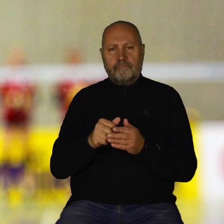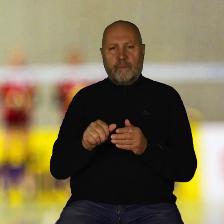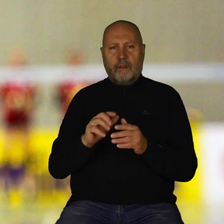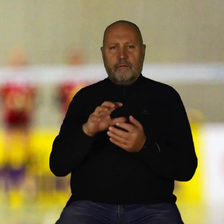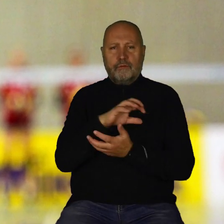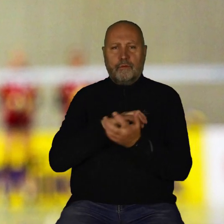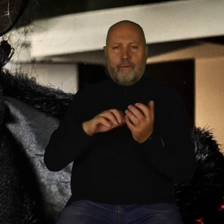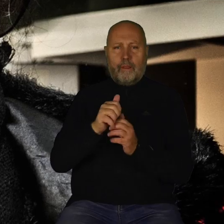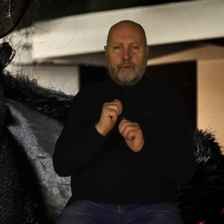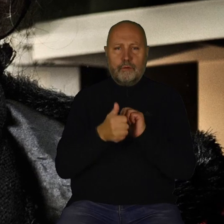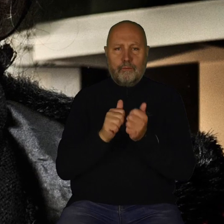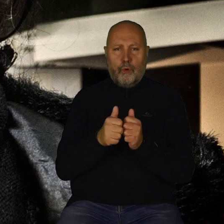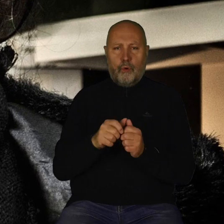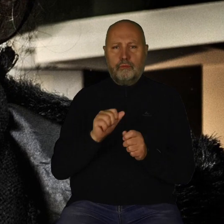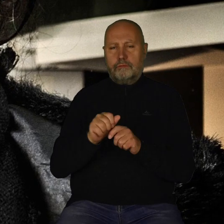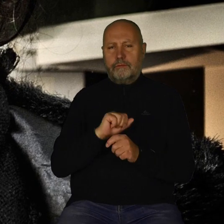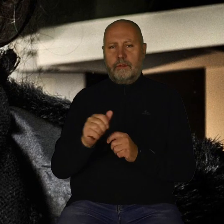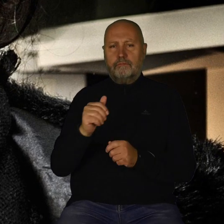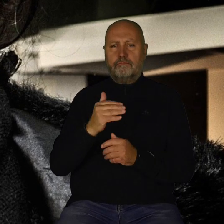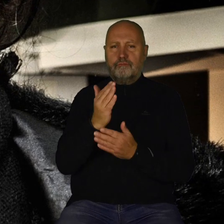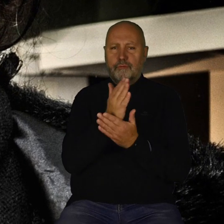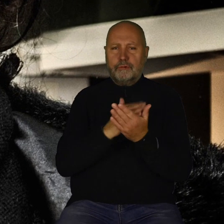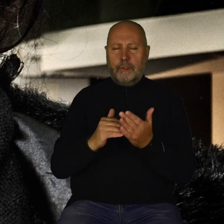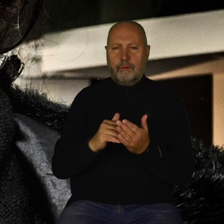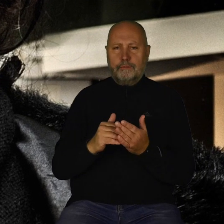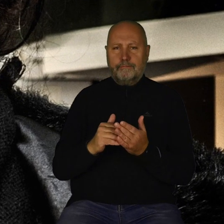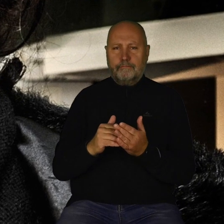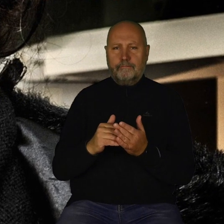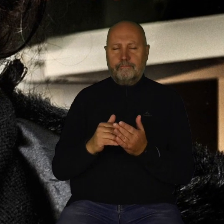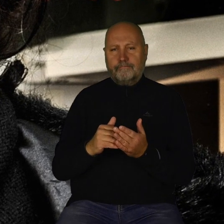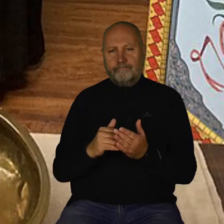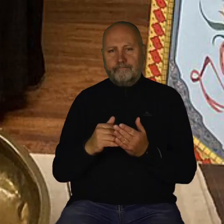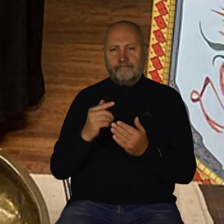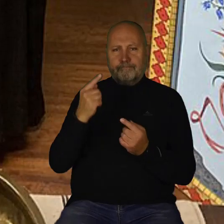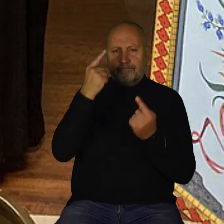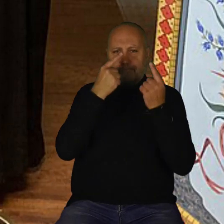świata sportu i stała się nawet częścią filozofii